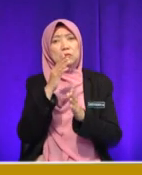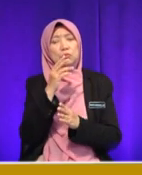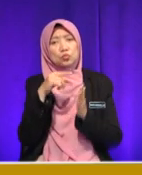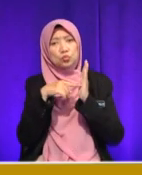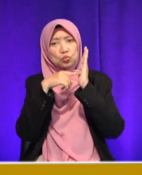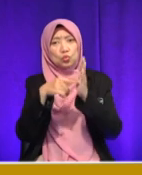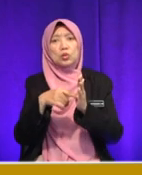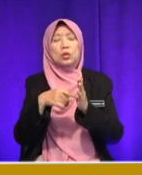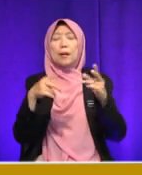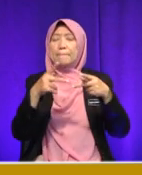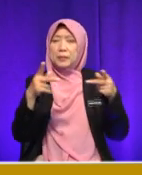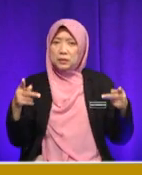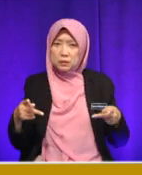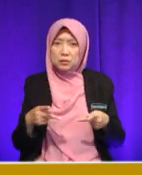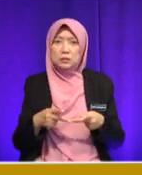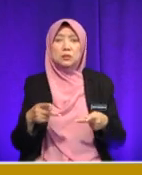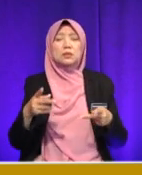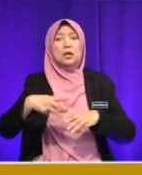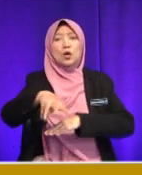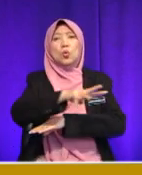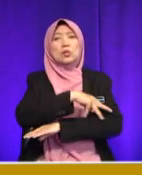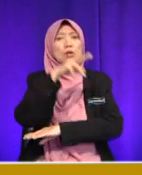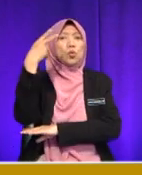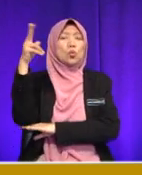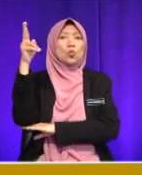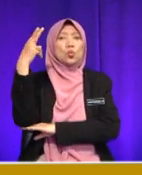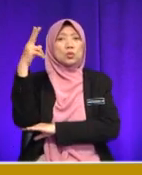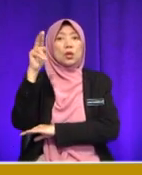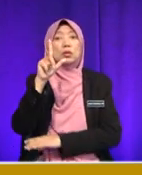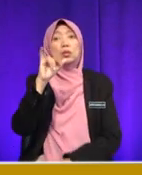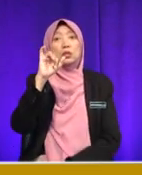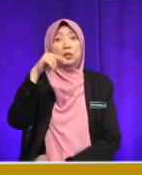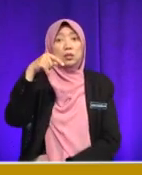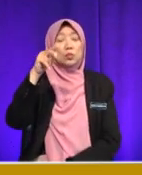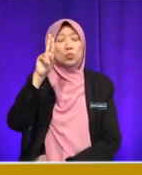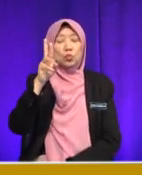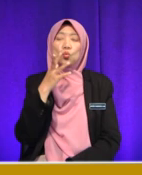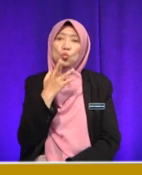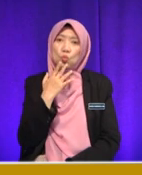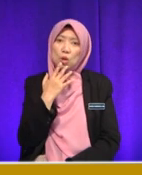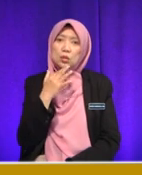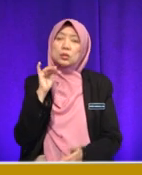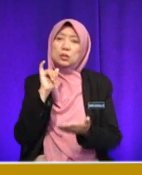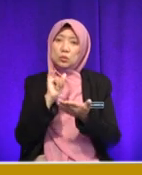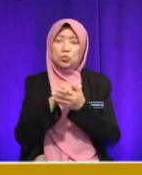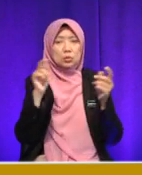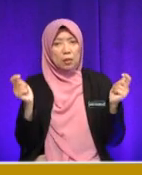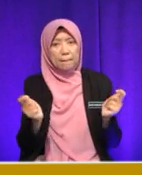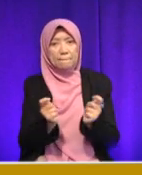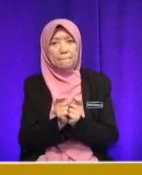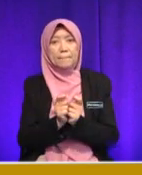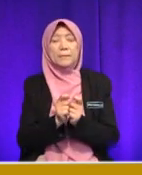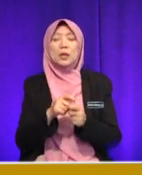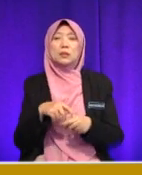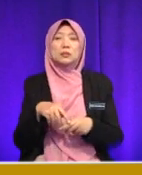peta bagi suatu kawasan hutan lipur. Kawasan berwarna merupakan habitat sekawan